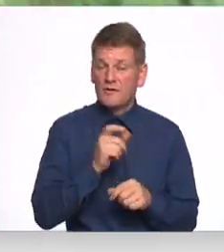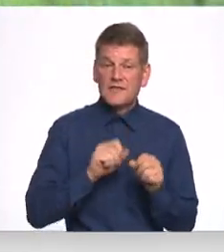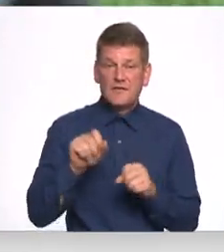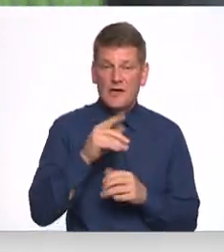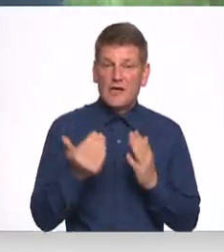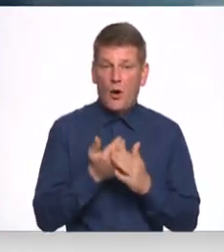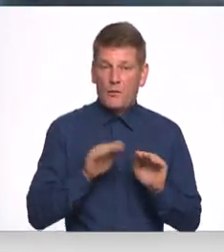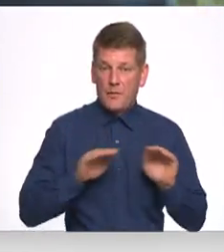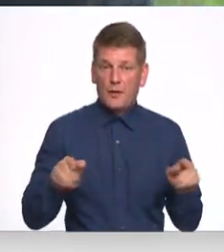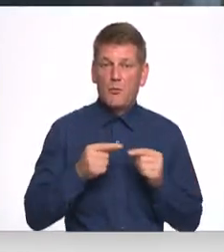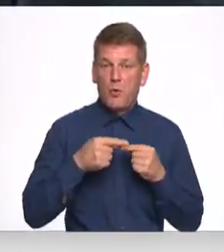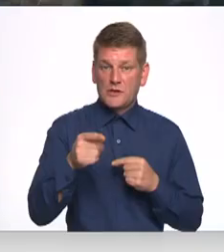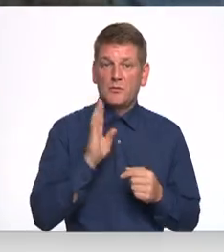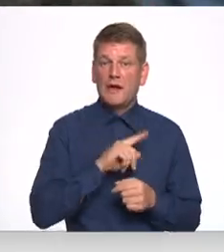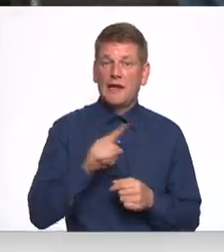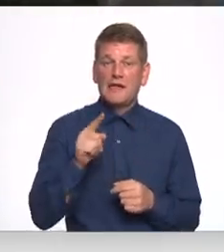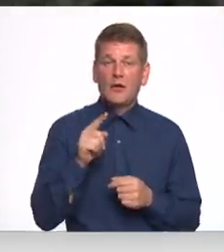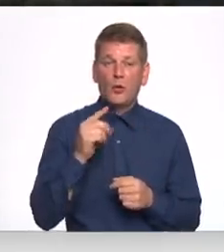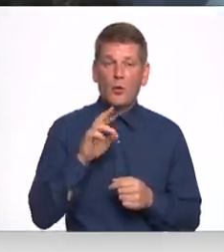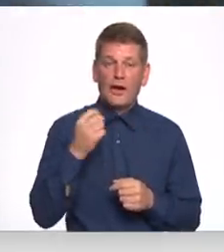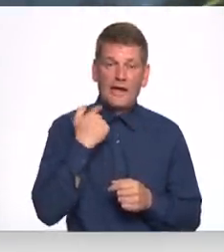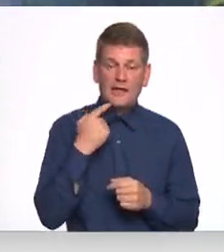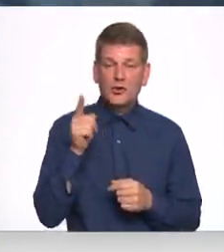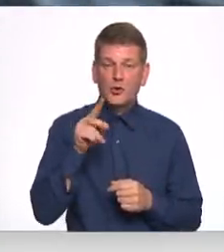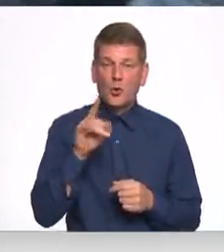jaunu peronu būs posmā no Rīgas līdz Skultē. Tiks